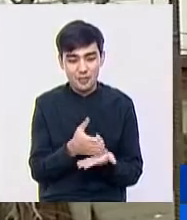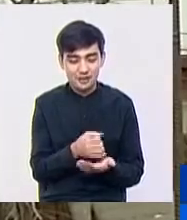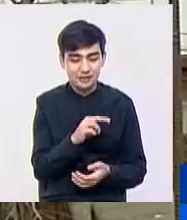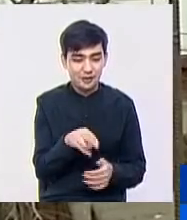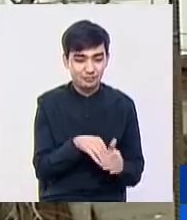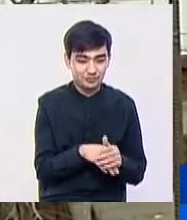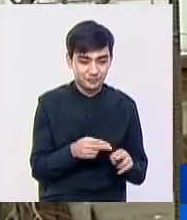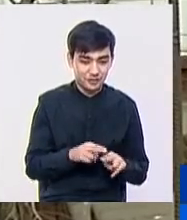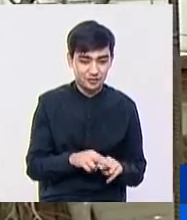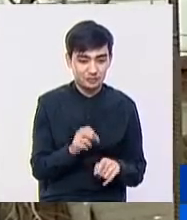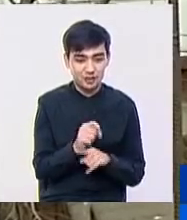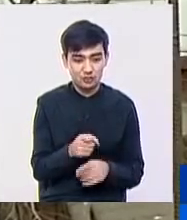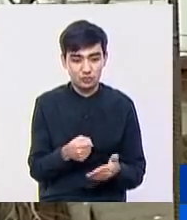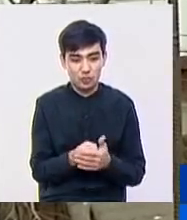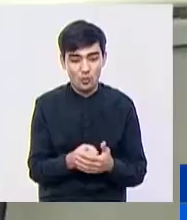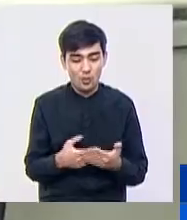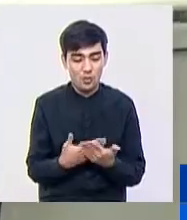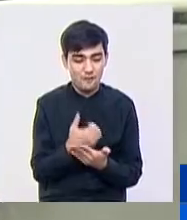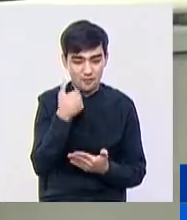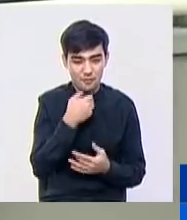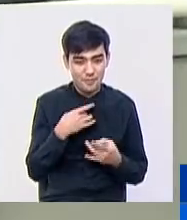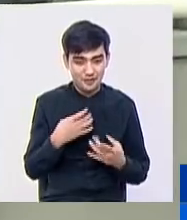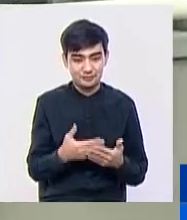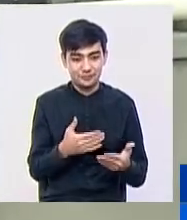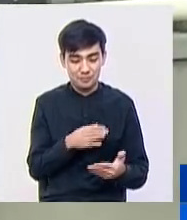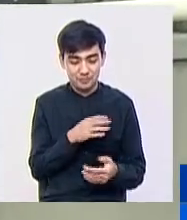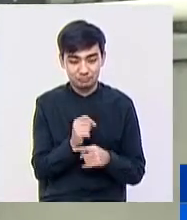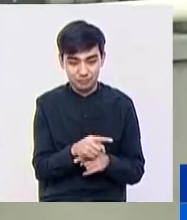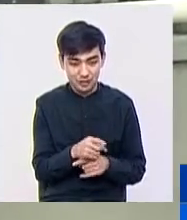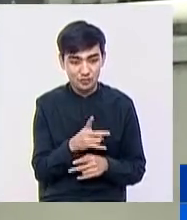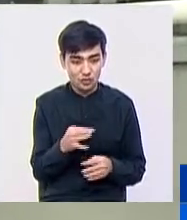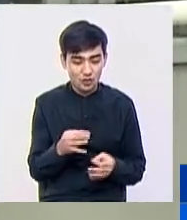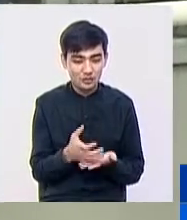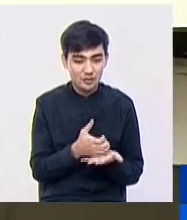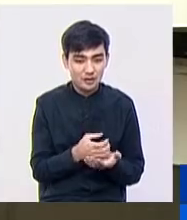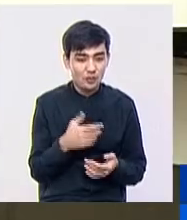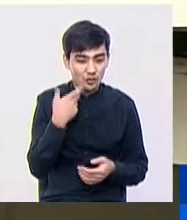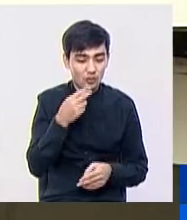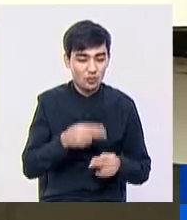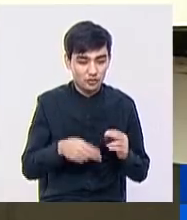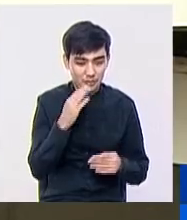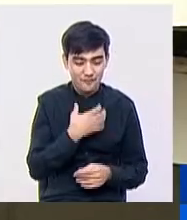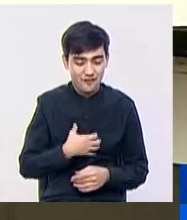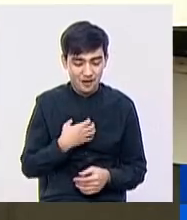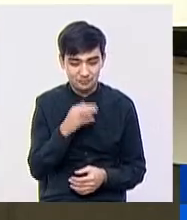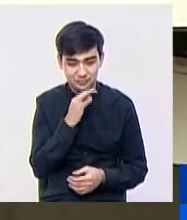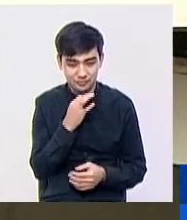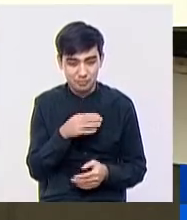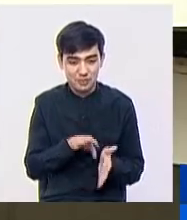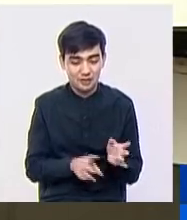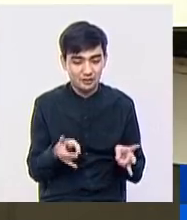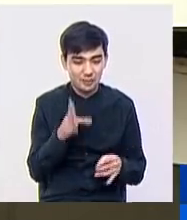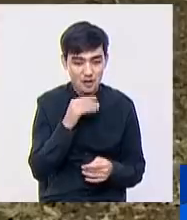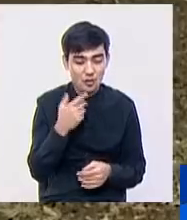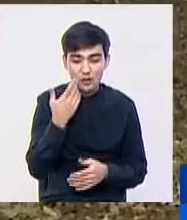склада, заказаны еще до новогодних праздников. Но когда они иссякнут, жители города могут остаться без жизненно необходимых препаратов. Когда